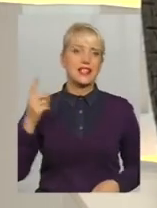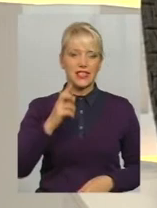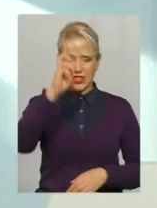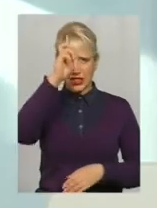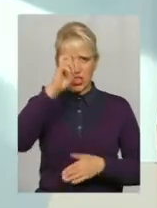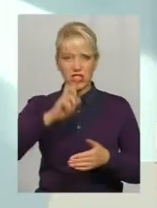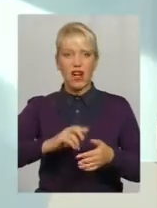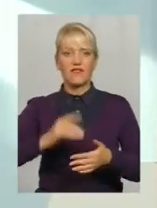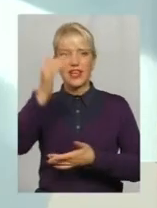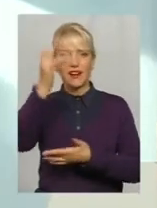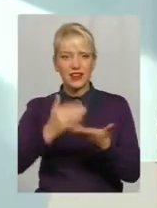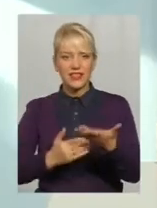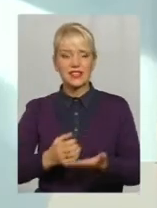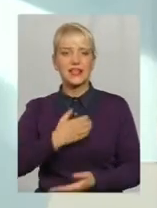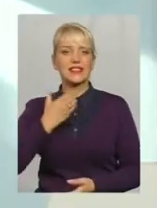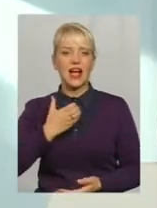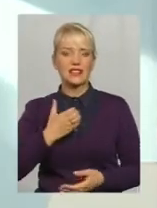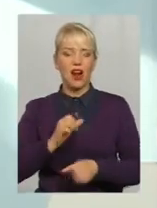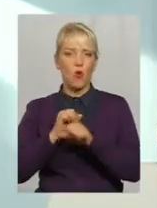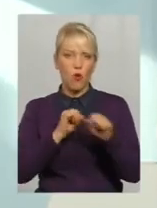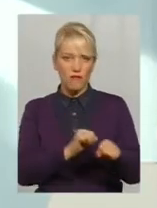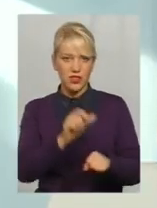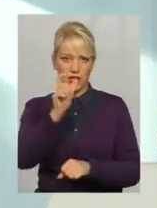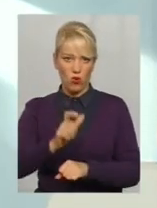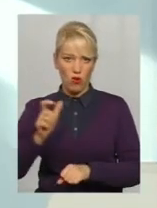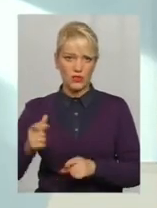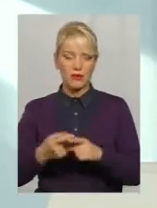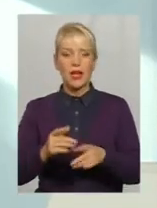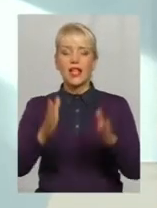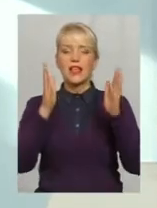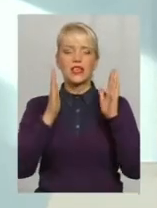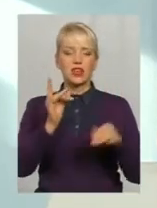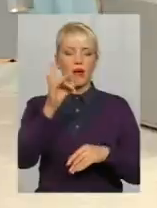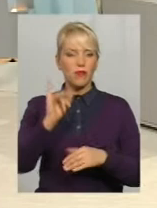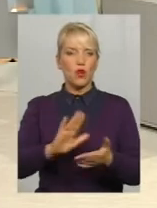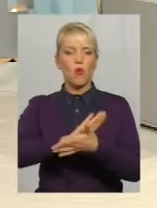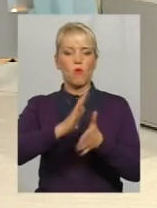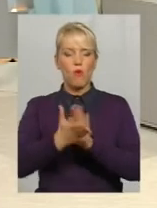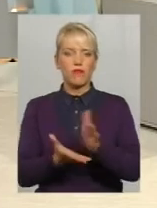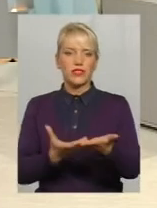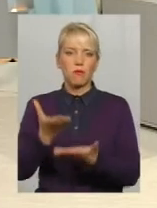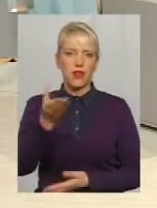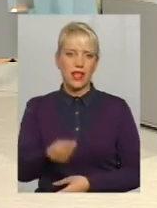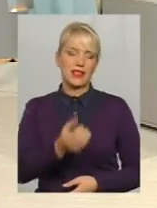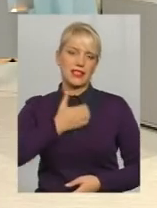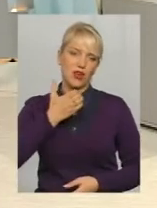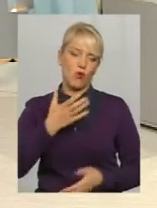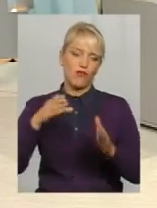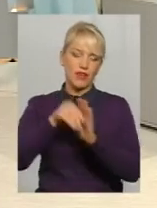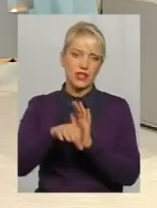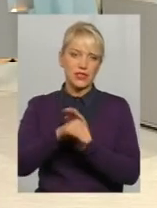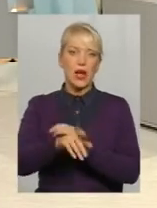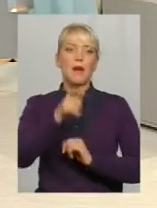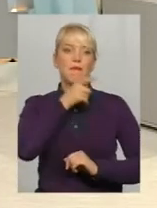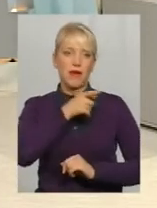реєстр застрахованих осіб. Тобто, лише при умові сплати страхових внесків період навчання